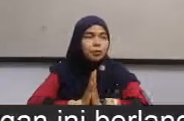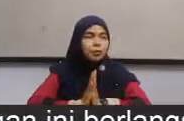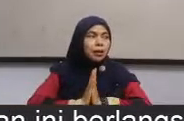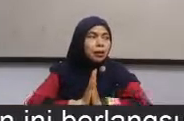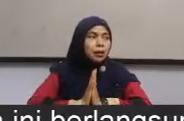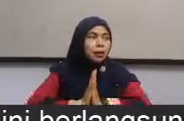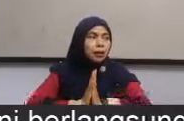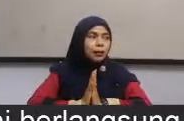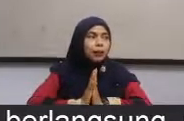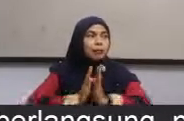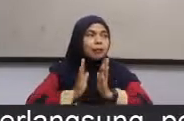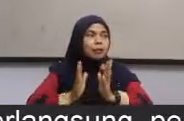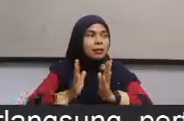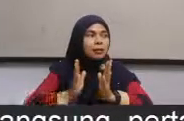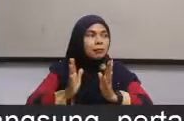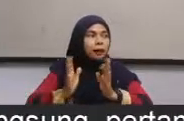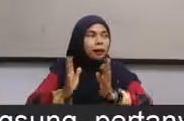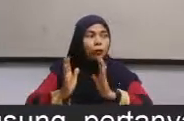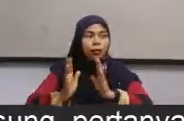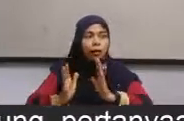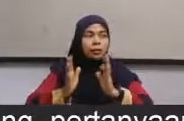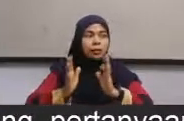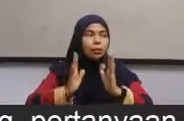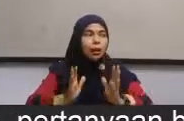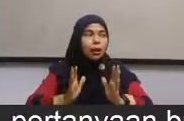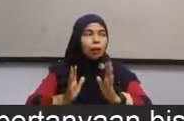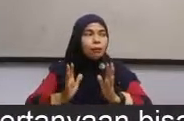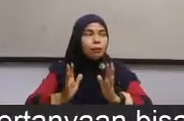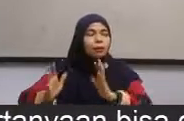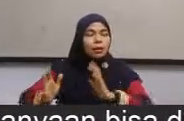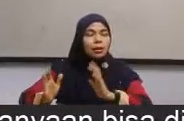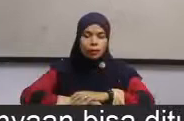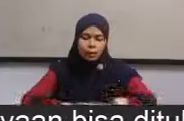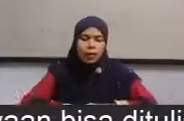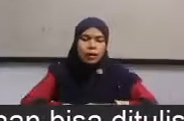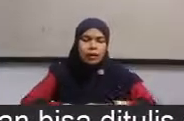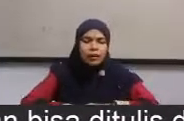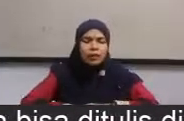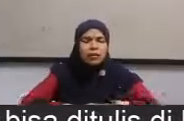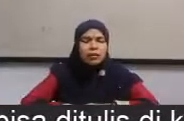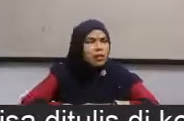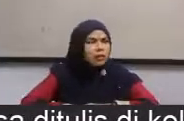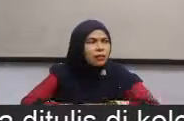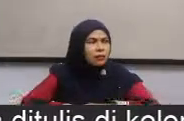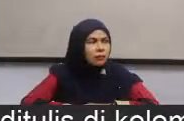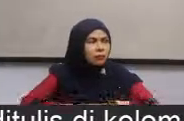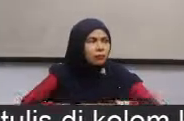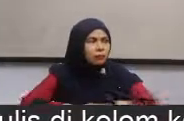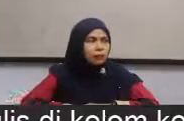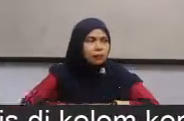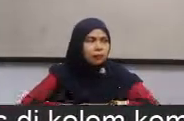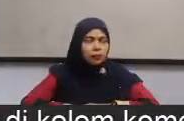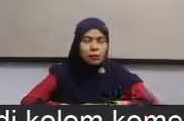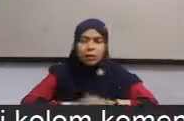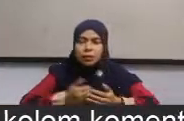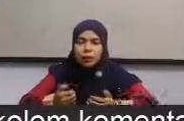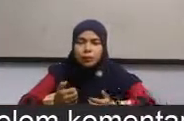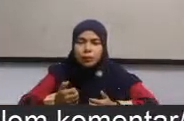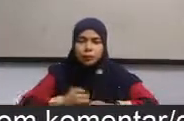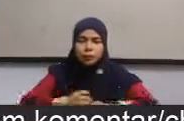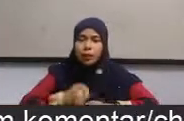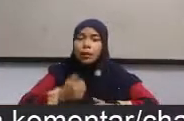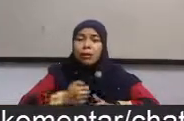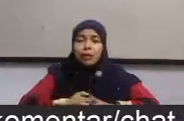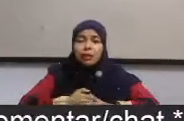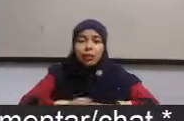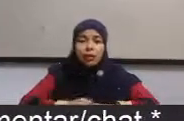tugas mencari informasi sebanyak mungkin tentang globalisasi ini gimana sih caranya cek